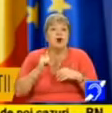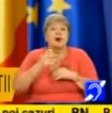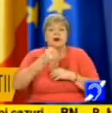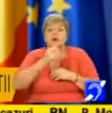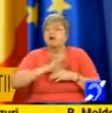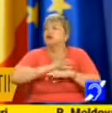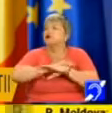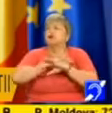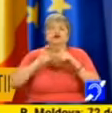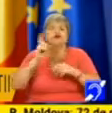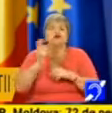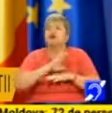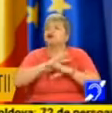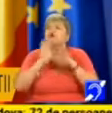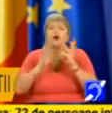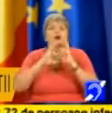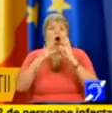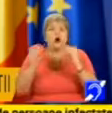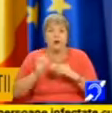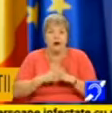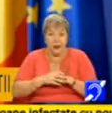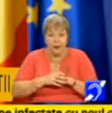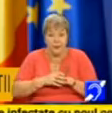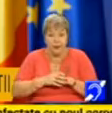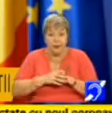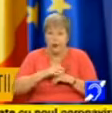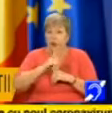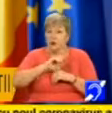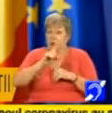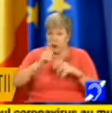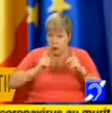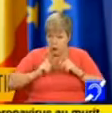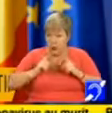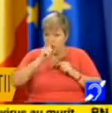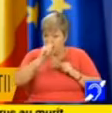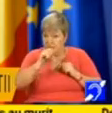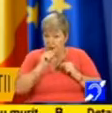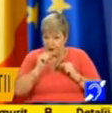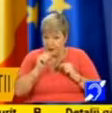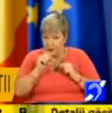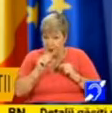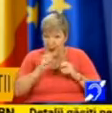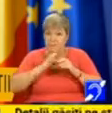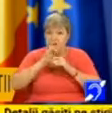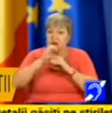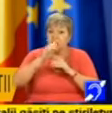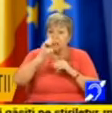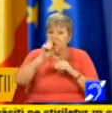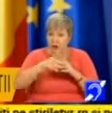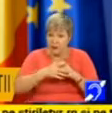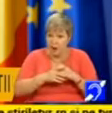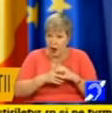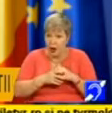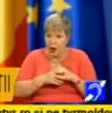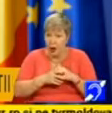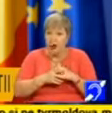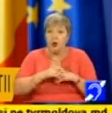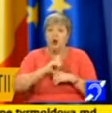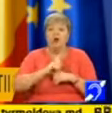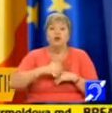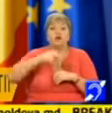teritoriu. În niciun caz, aceste măsuri nu vor fi